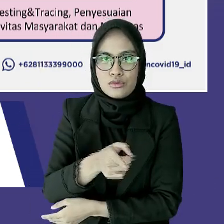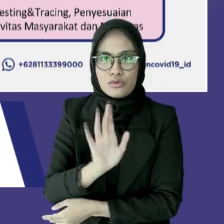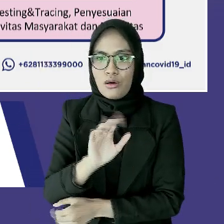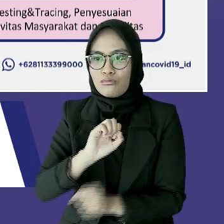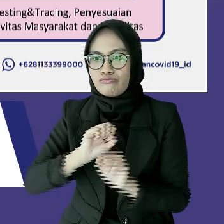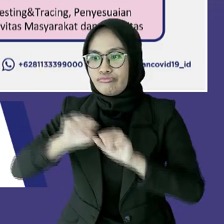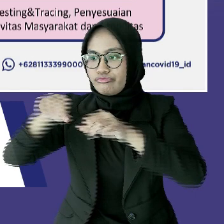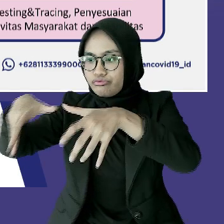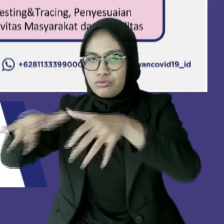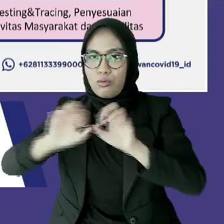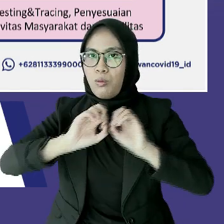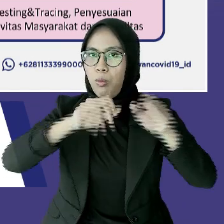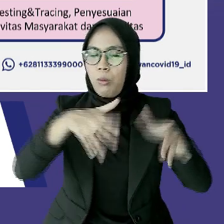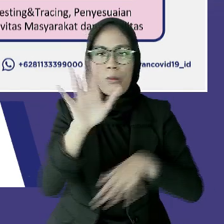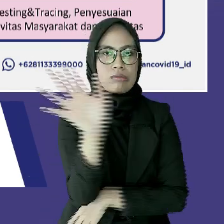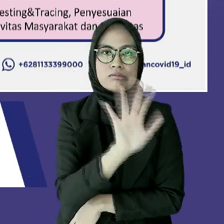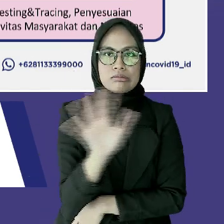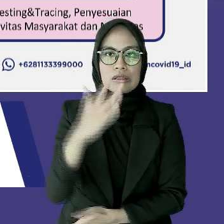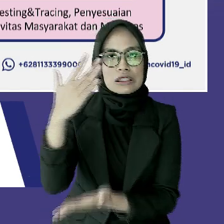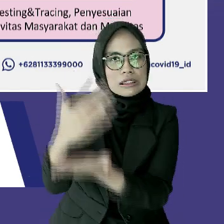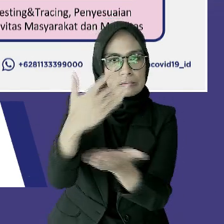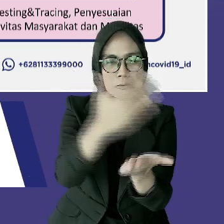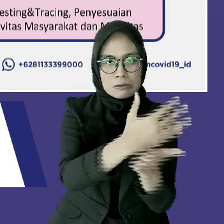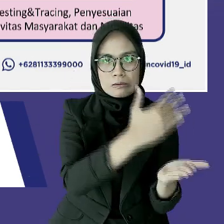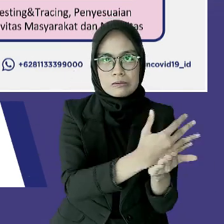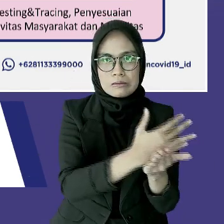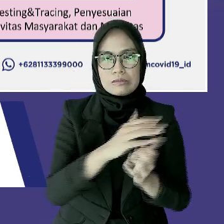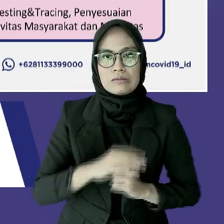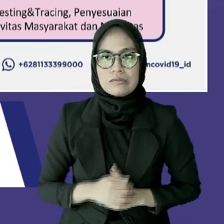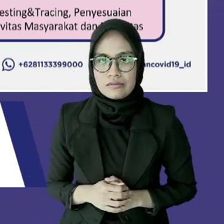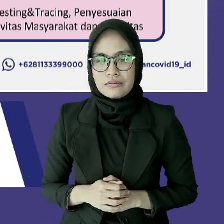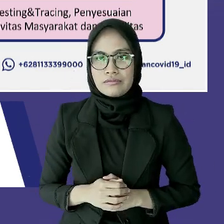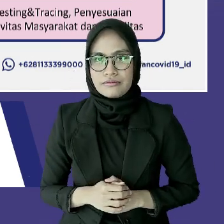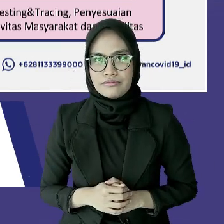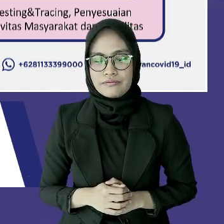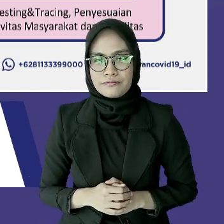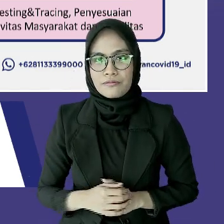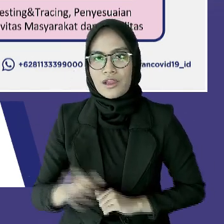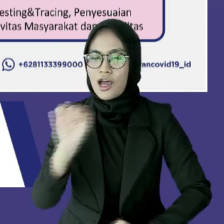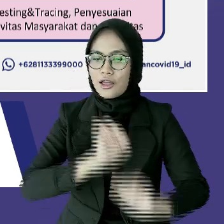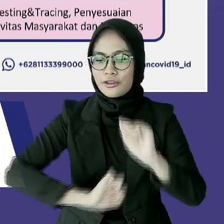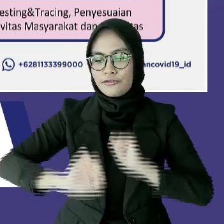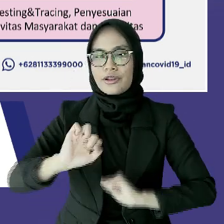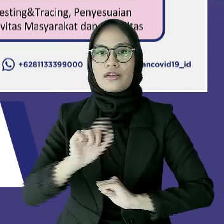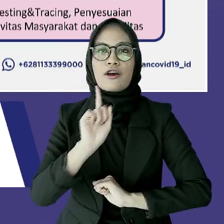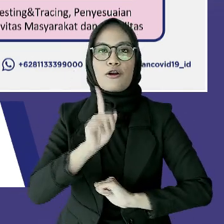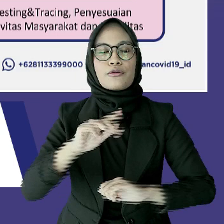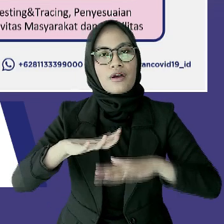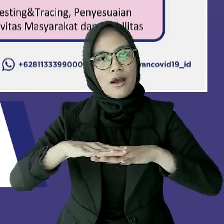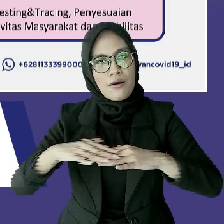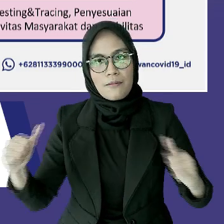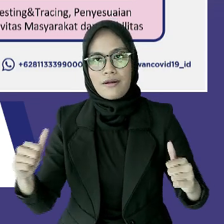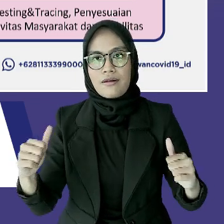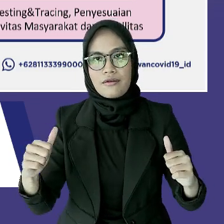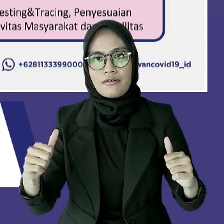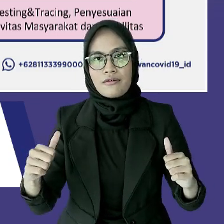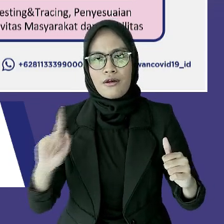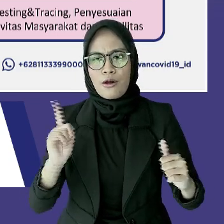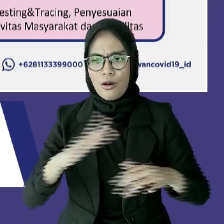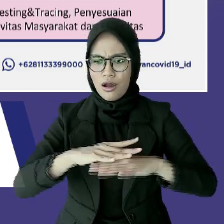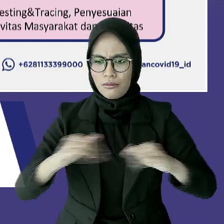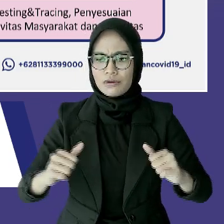upaya testing dan tracing. Penyesuaian aktivitas masyarakat yang aman dan produktif serta